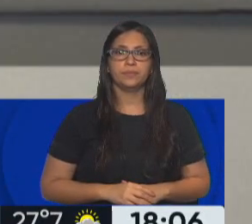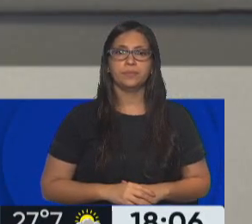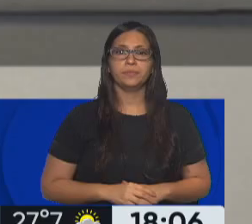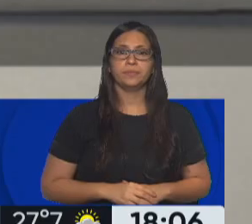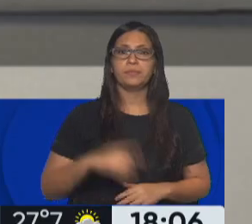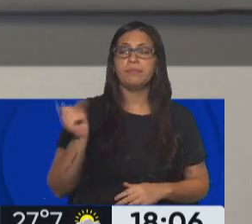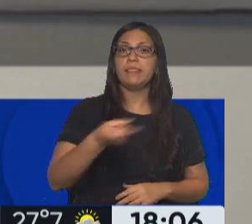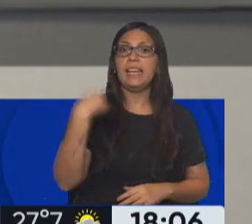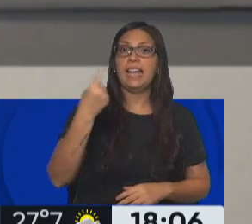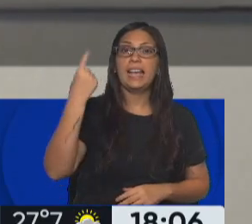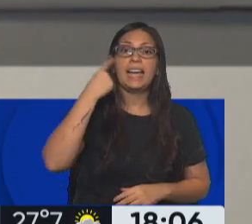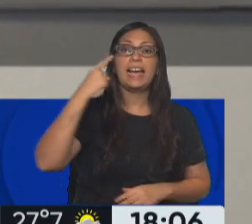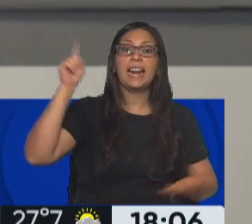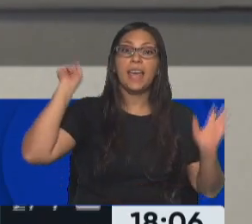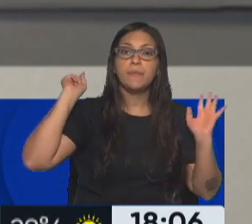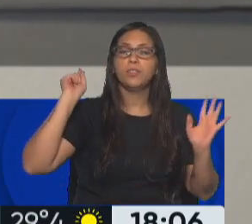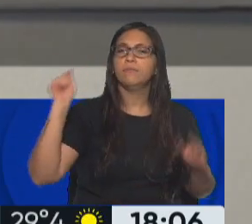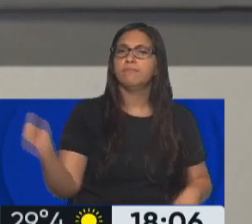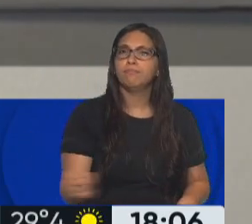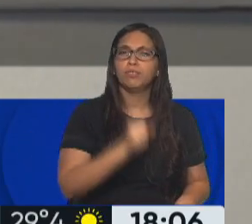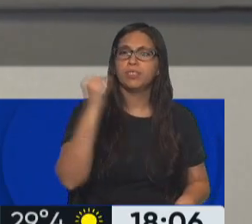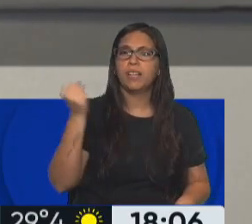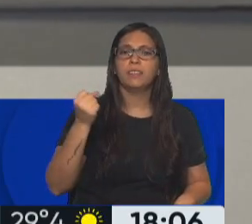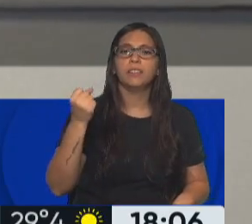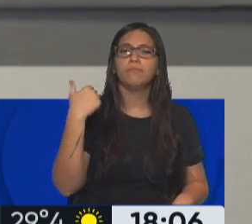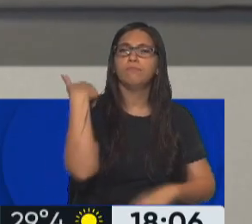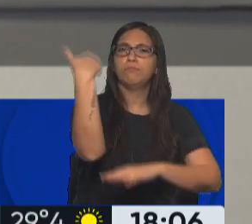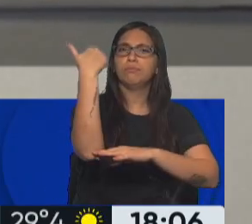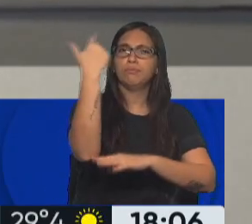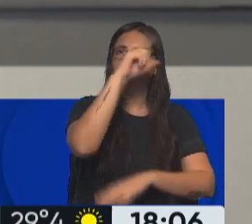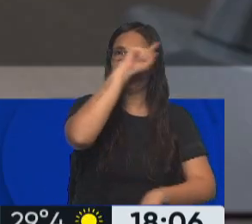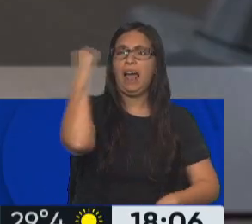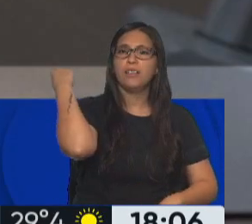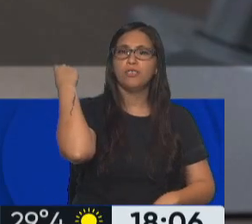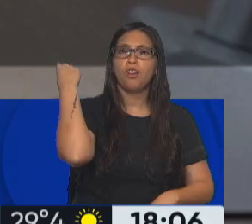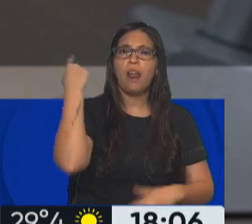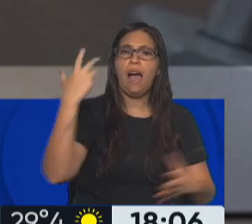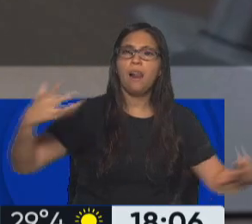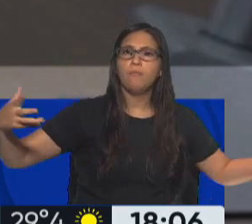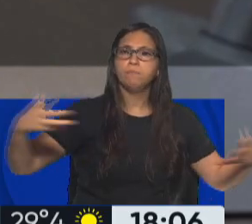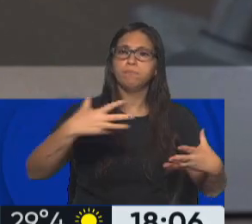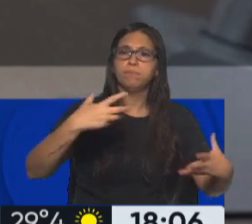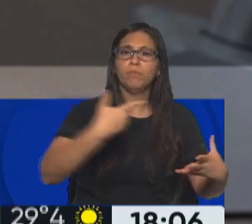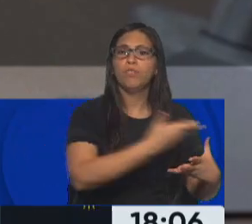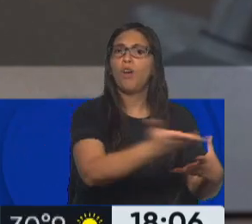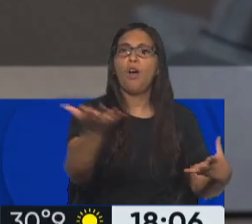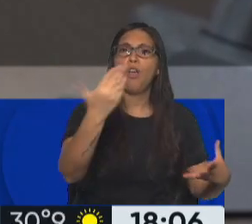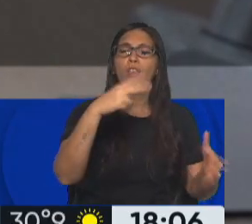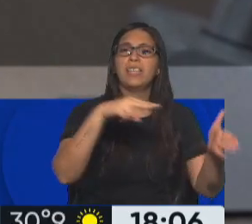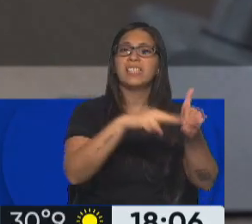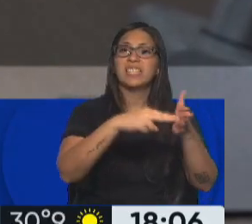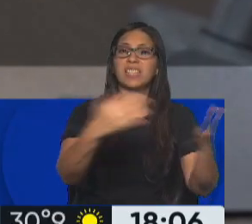بنشوف انه لابد من عقد مؤتمر وطني واسع من كل المحافظات